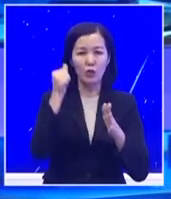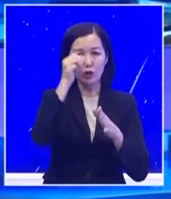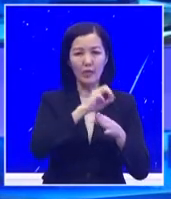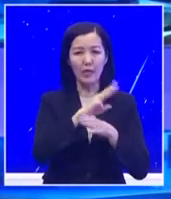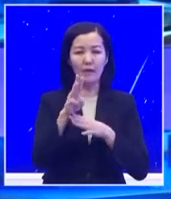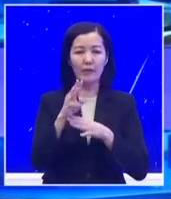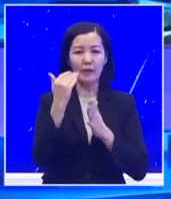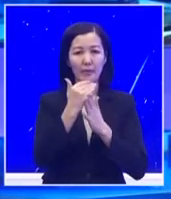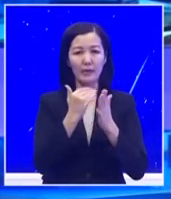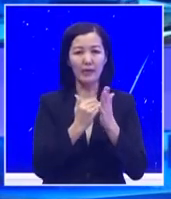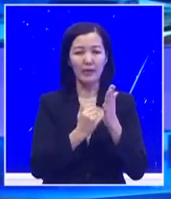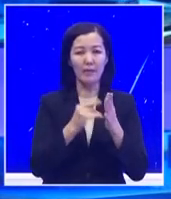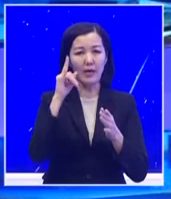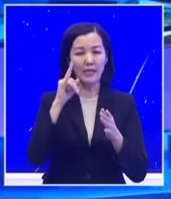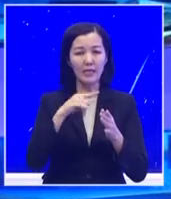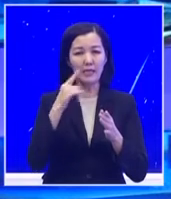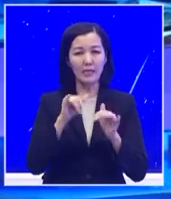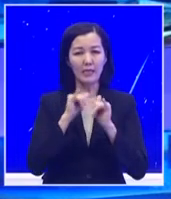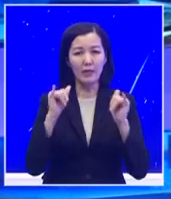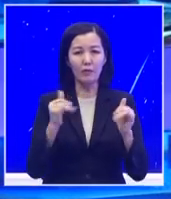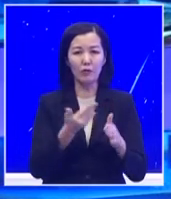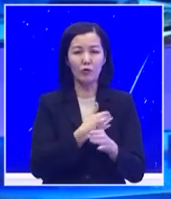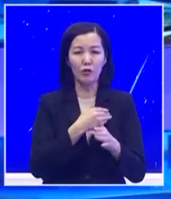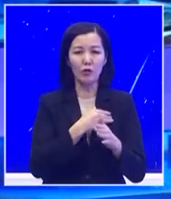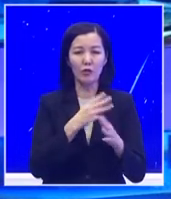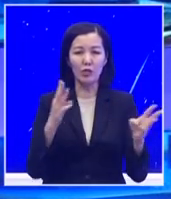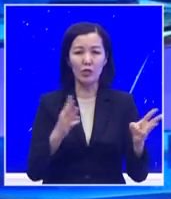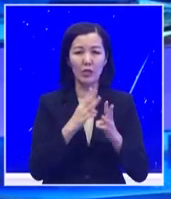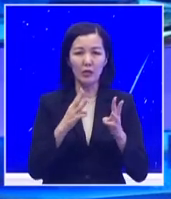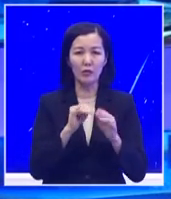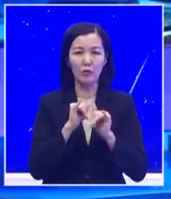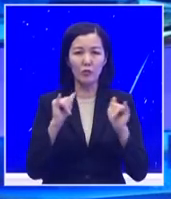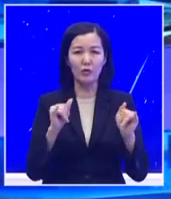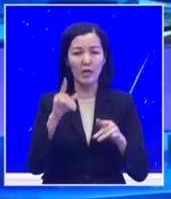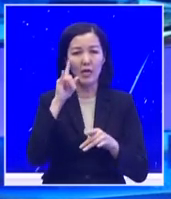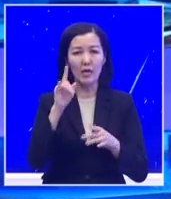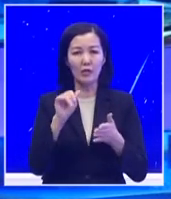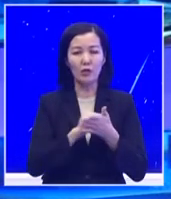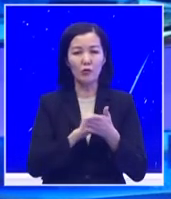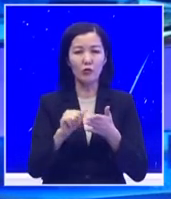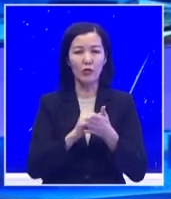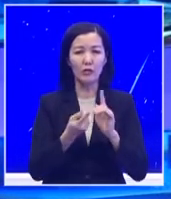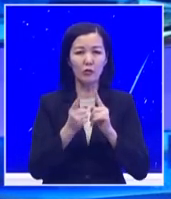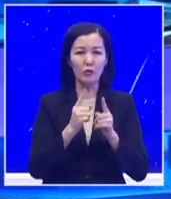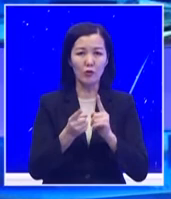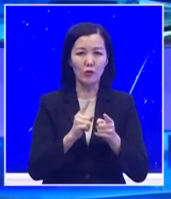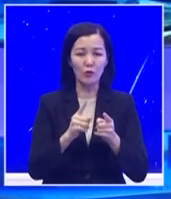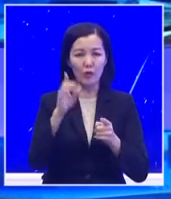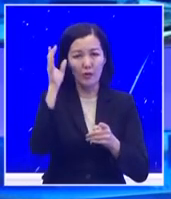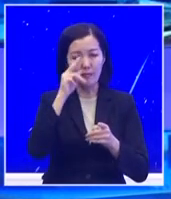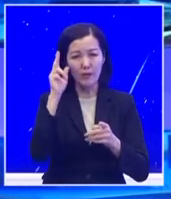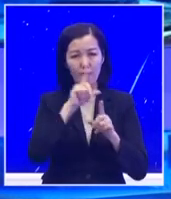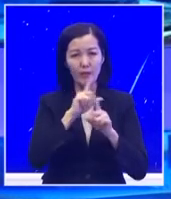бастамада ана тіліміздің аясын кеңейтіп, оған сұранысты жетілдіру көзделген. Қазақ тілді құжат айналымын жүйелендіру, білім беру